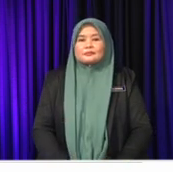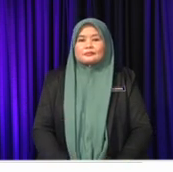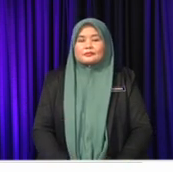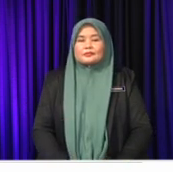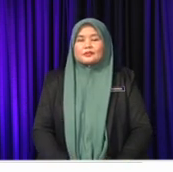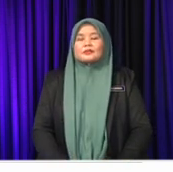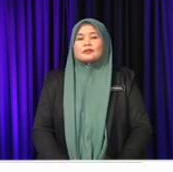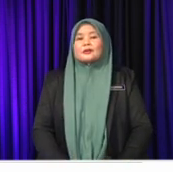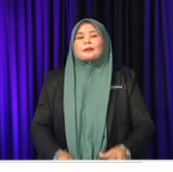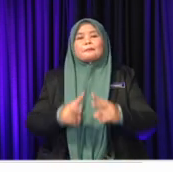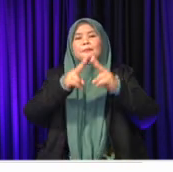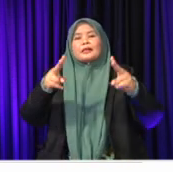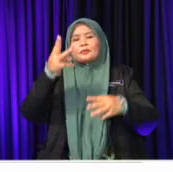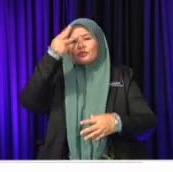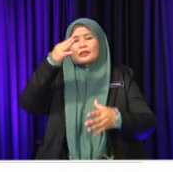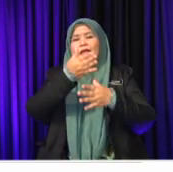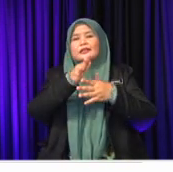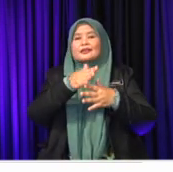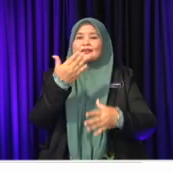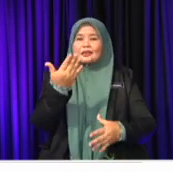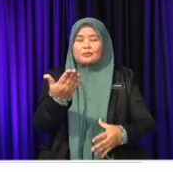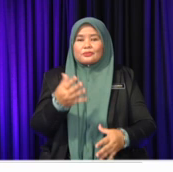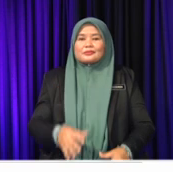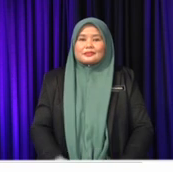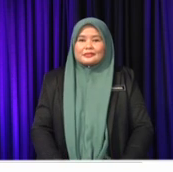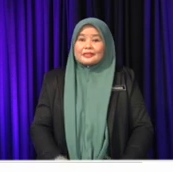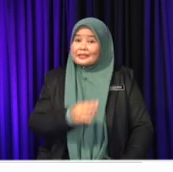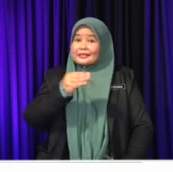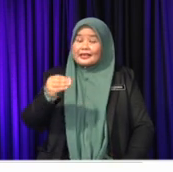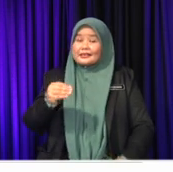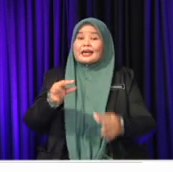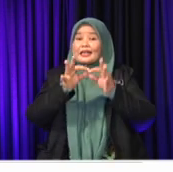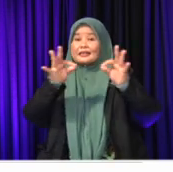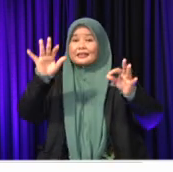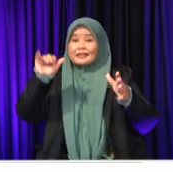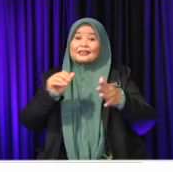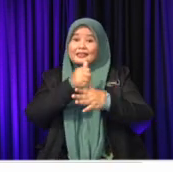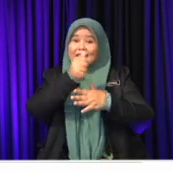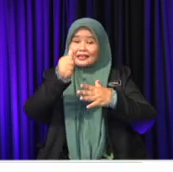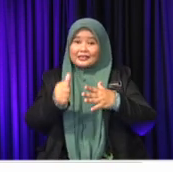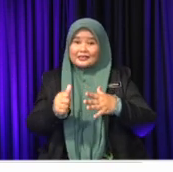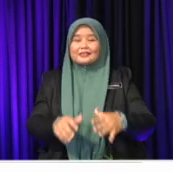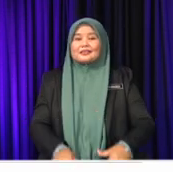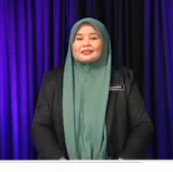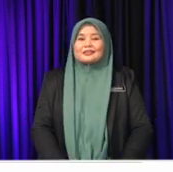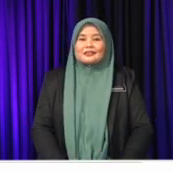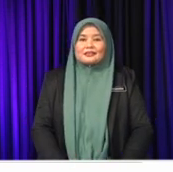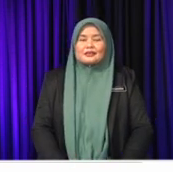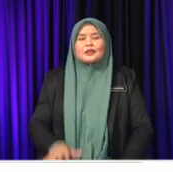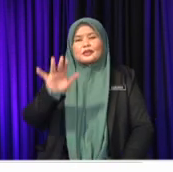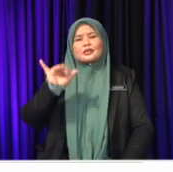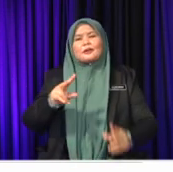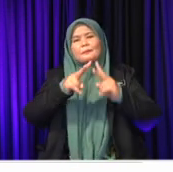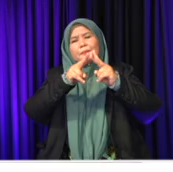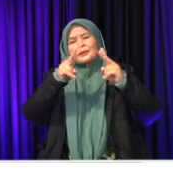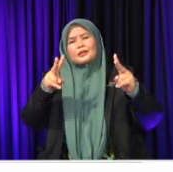mulia antara kamu dan kalimat yang terakhir Let's gokung yang paling